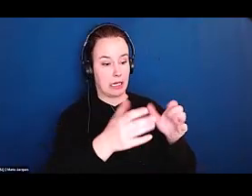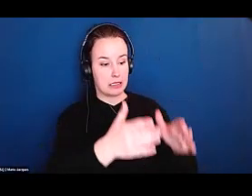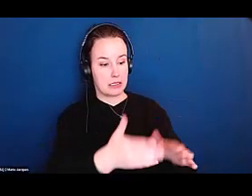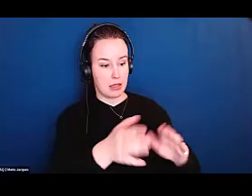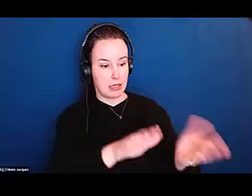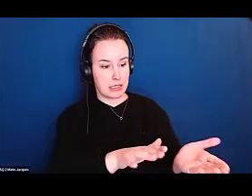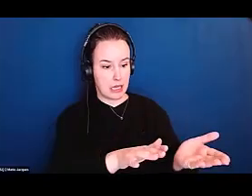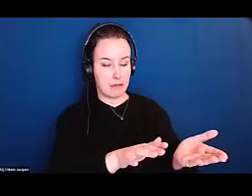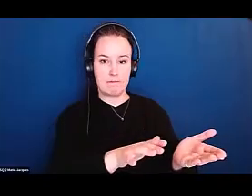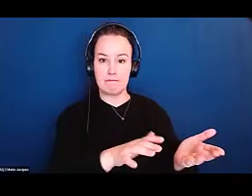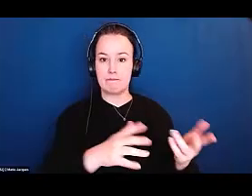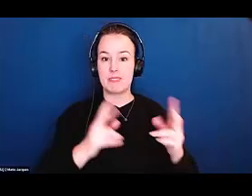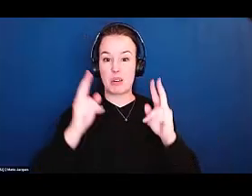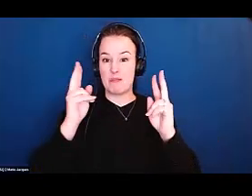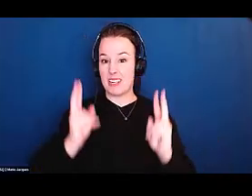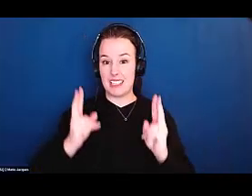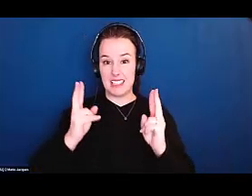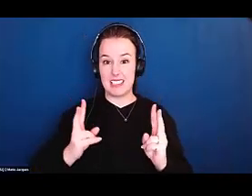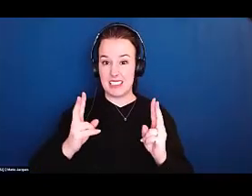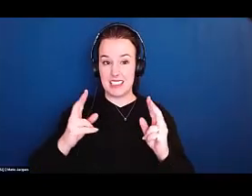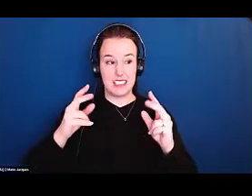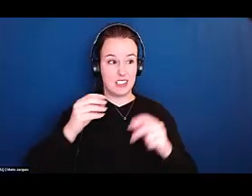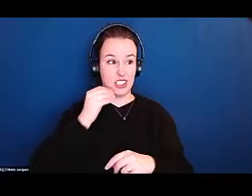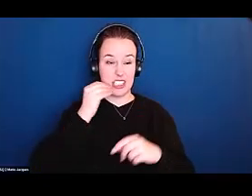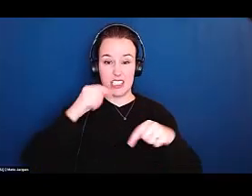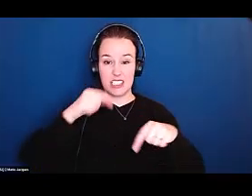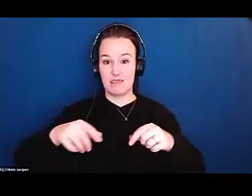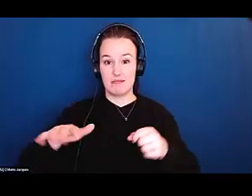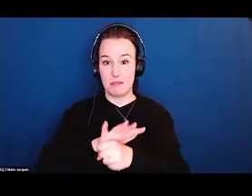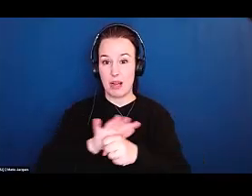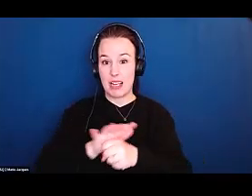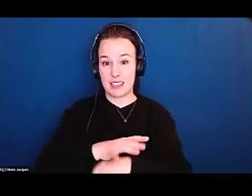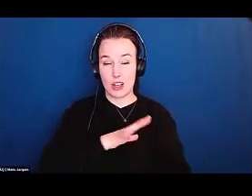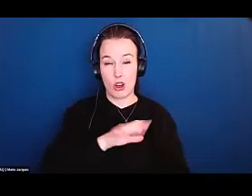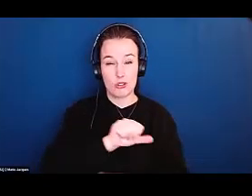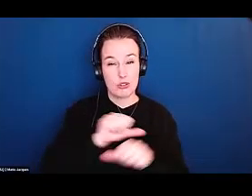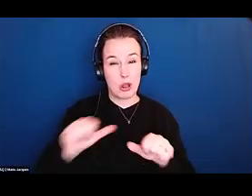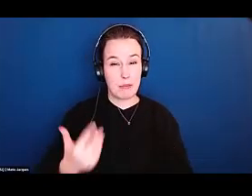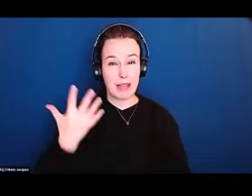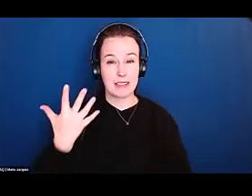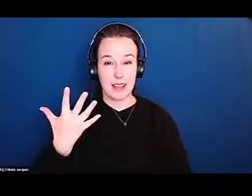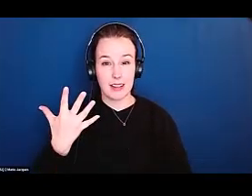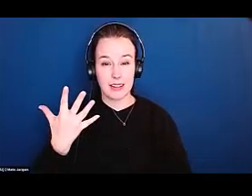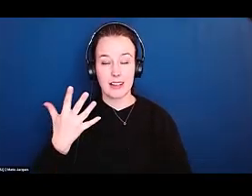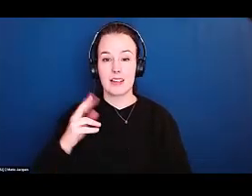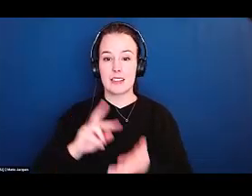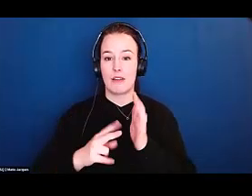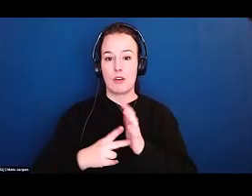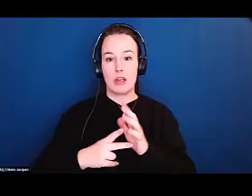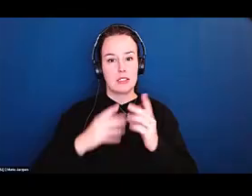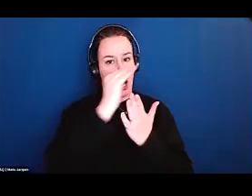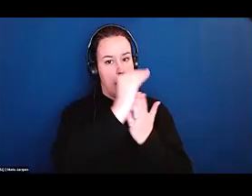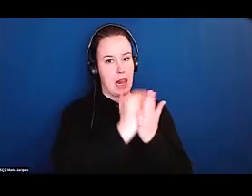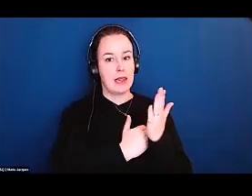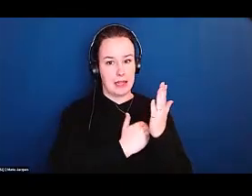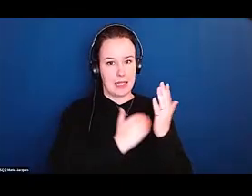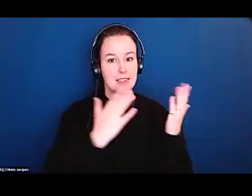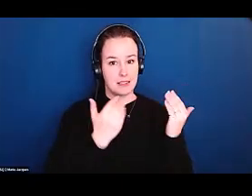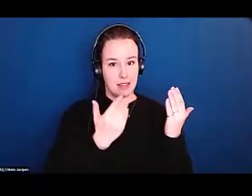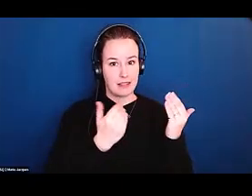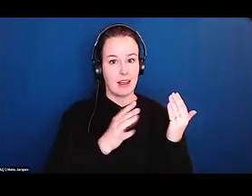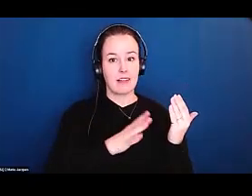meurent. Il n'y a pas assez de lits à la maison de Georges, il n'y en a que 5, donc les personnes sont dans une